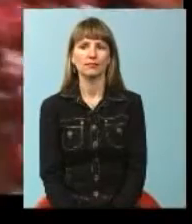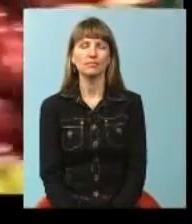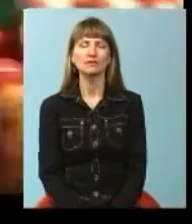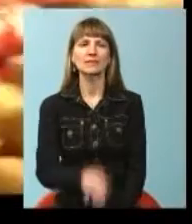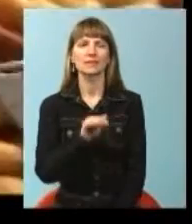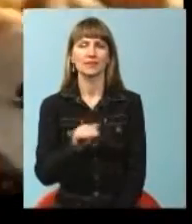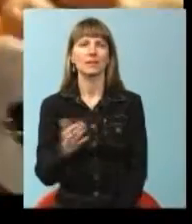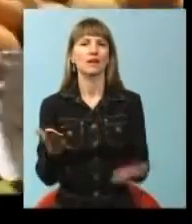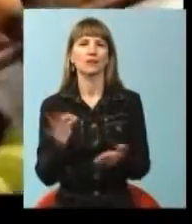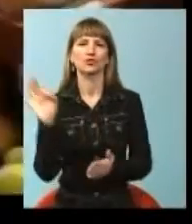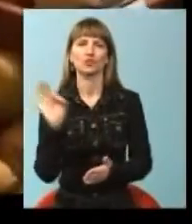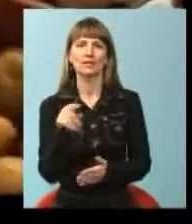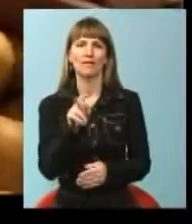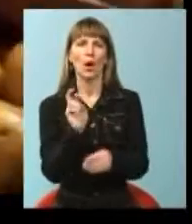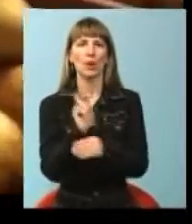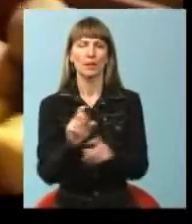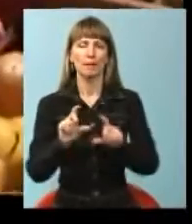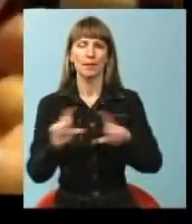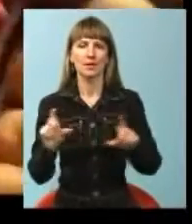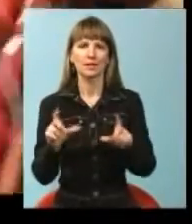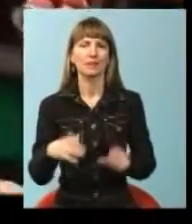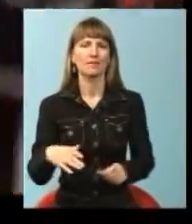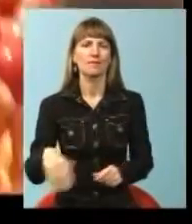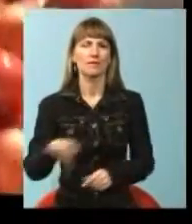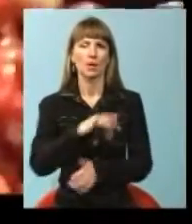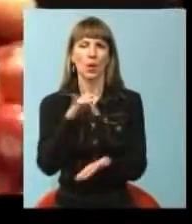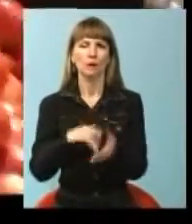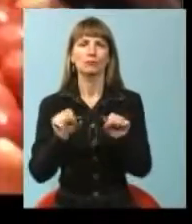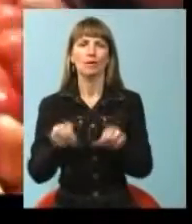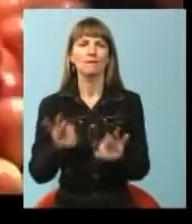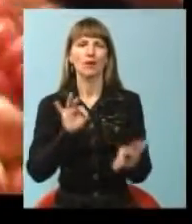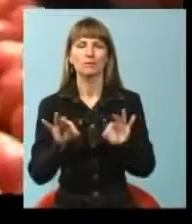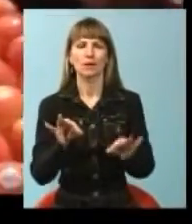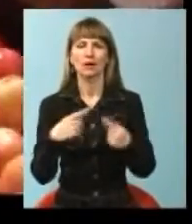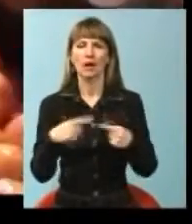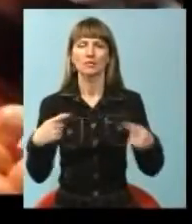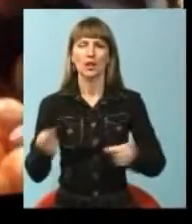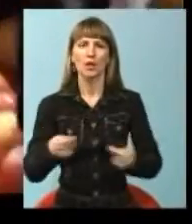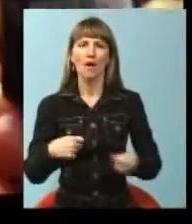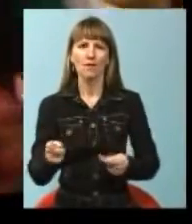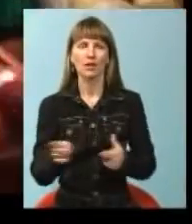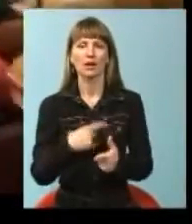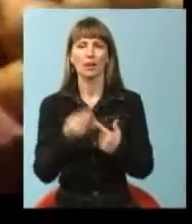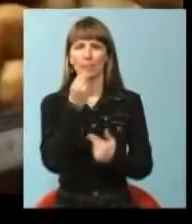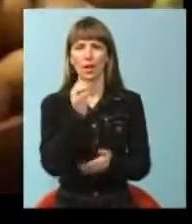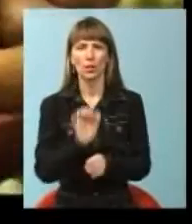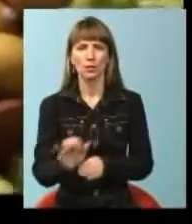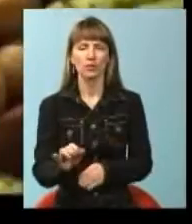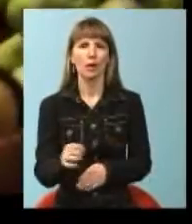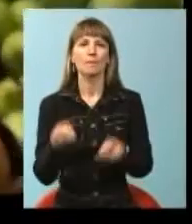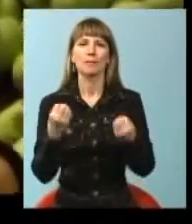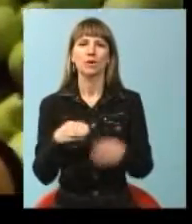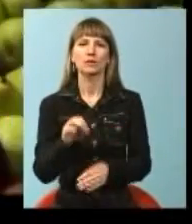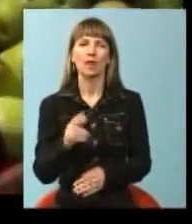Дітлахи, а як часто ви ходите до магазину? У цьому місці можна вибрати будь-який товар чи продукт, але просто так вам нічого